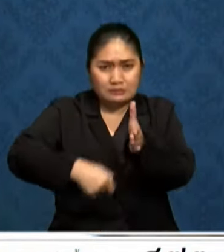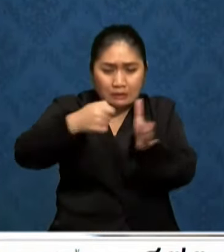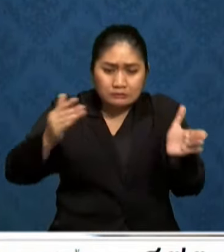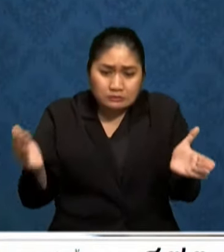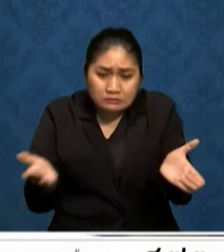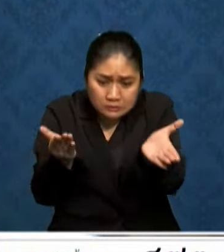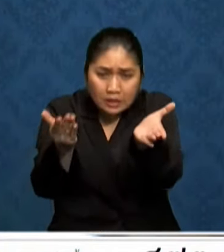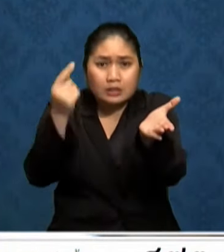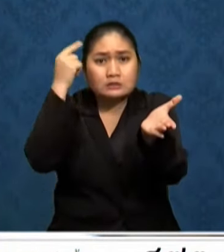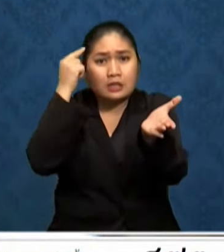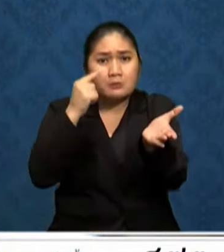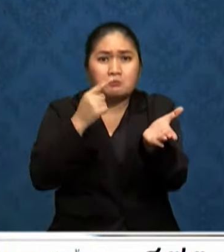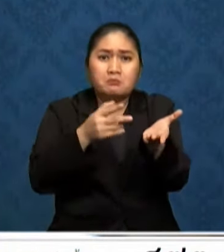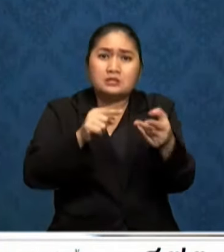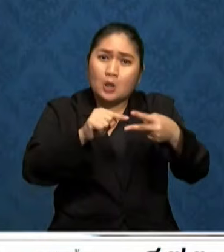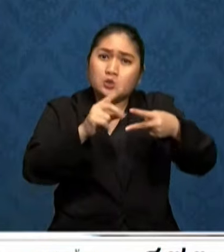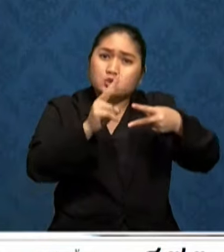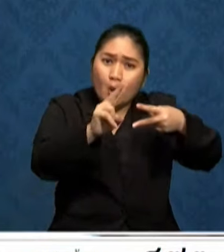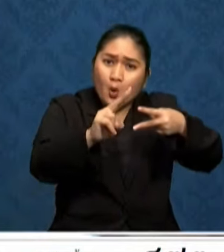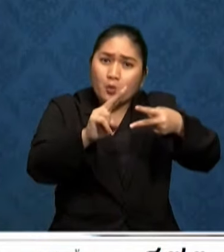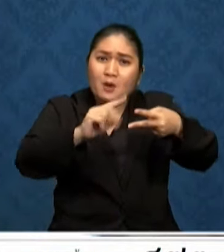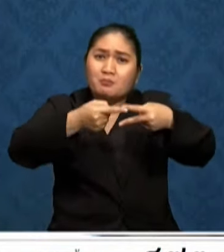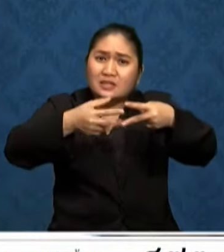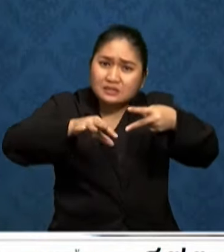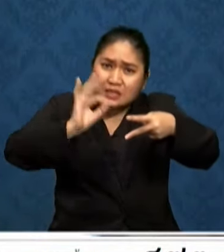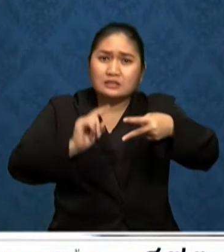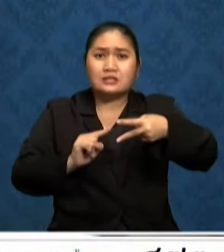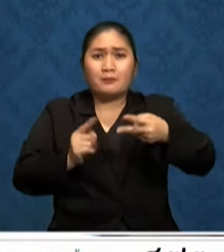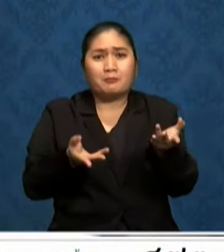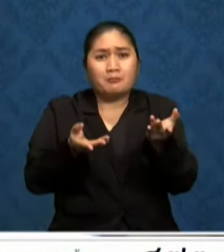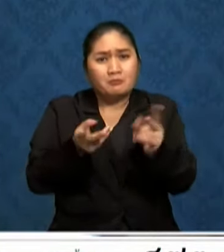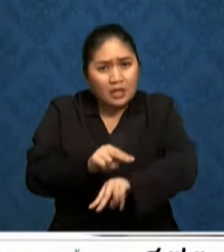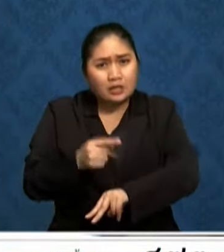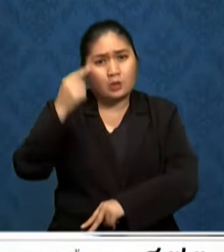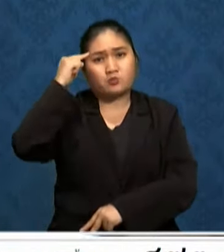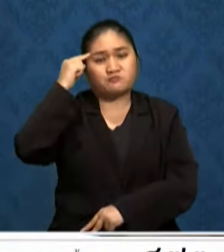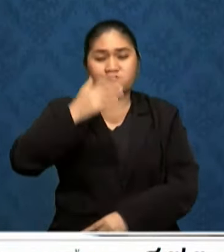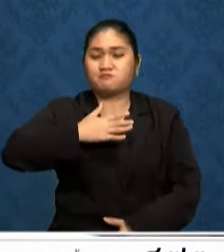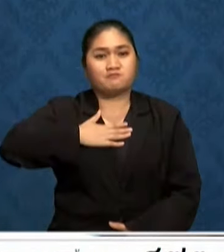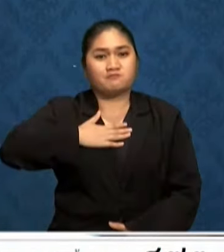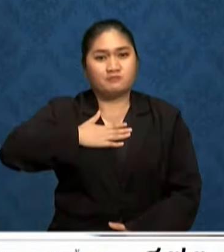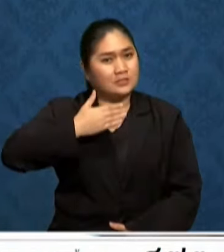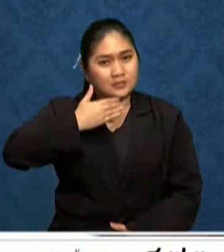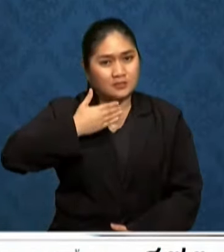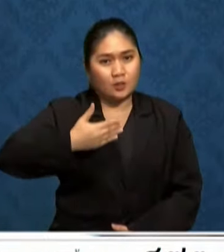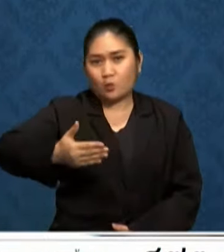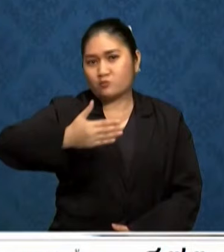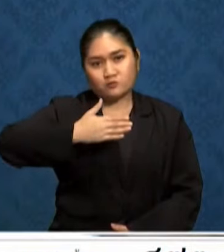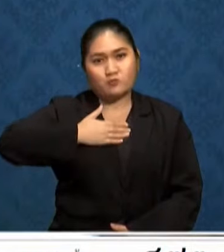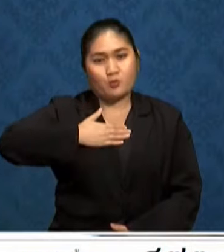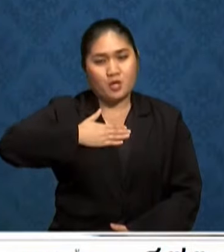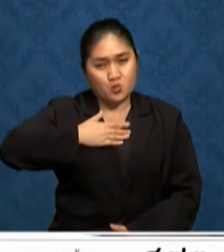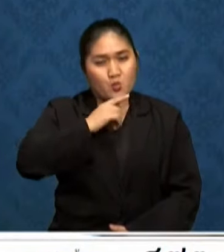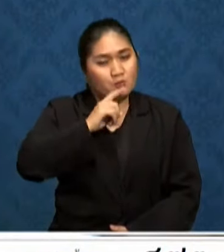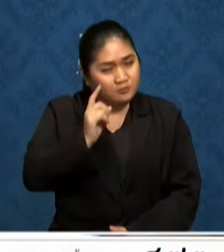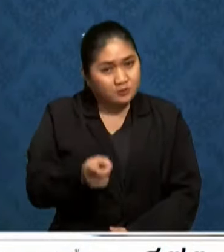ขางมาก 2 ชั้นมาเปเสยงข้มาก 1 ชั้นแต่หรับตวผมแล้วMINัผมยclesญามาตลอดใส่วของจุดยืนของผมว่าเหตุผลท